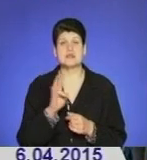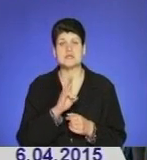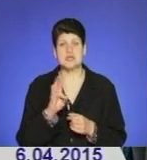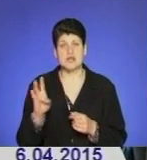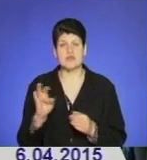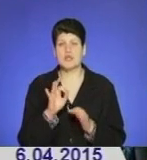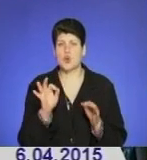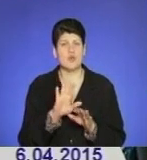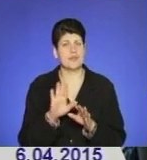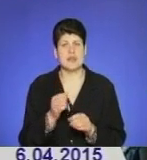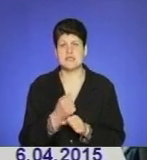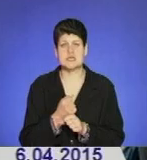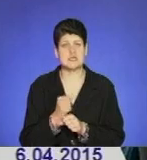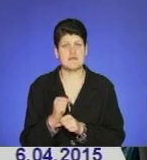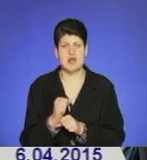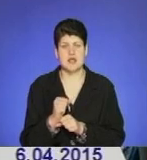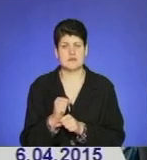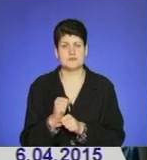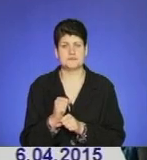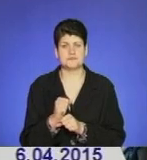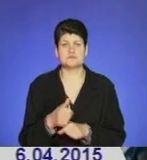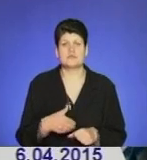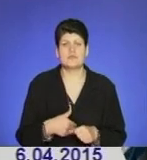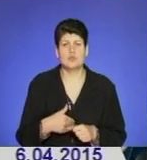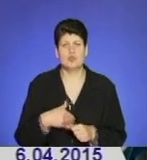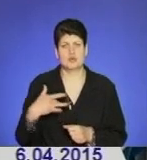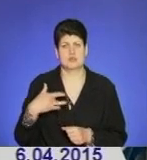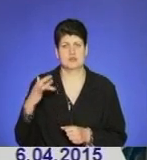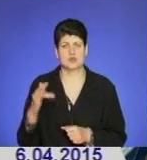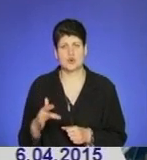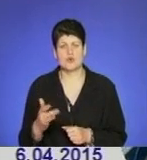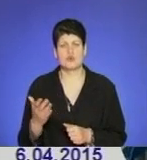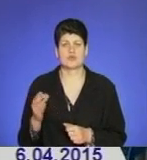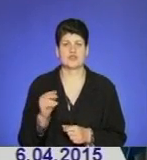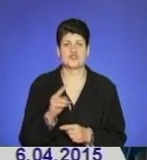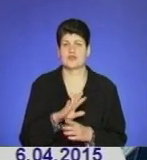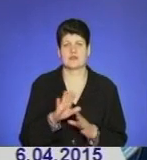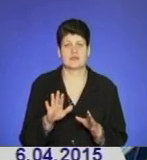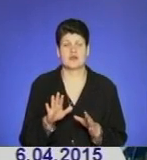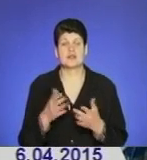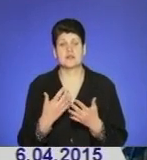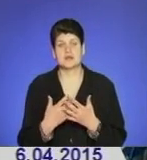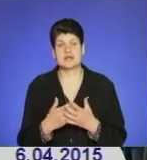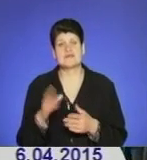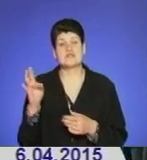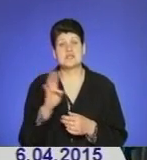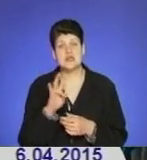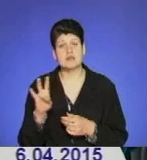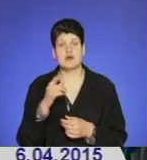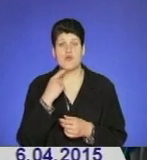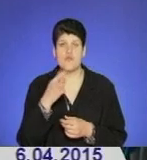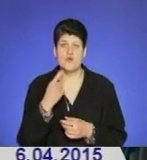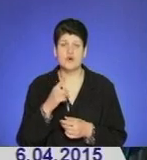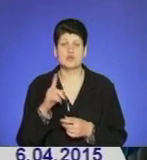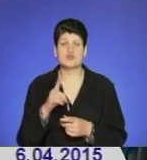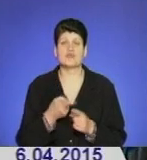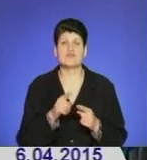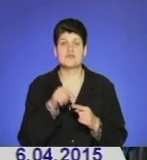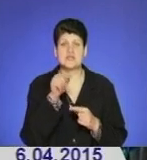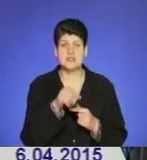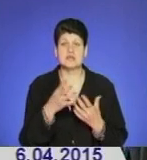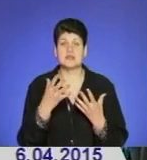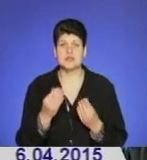нікого не заставляє постити строго чи не строго. Церква каже, що ці дні